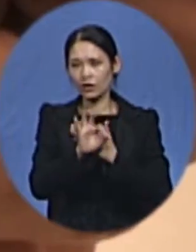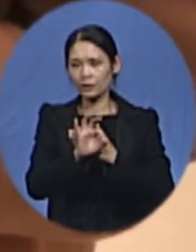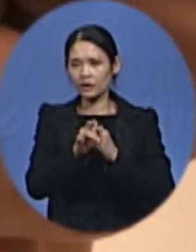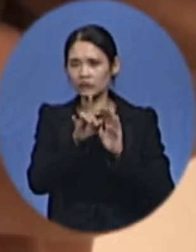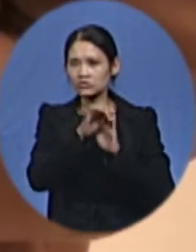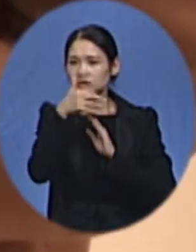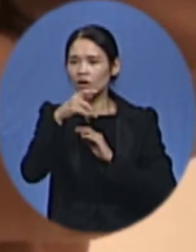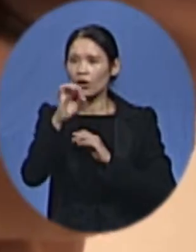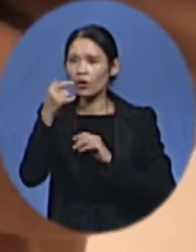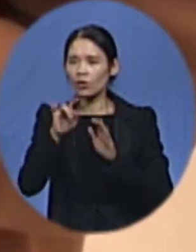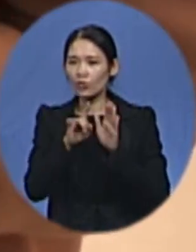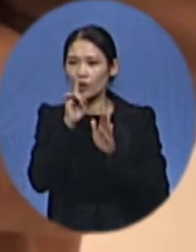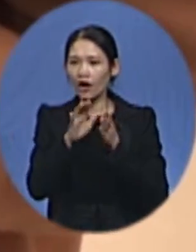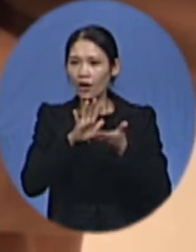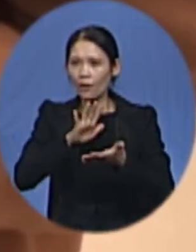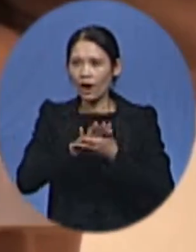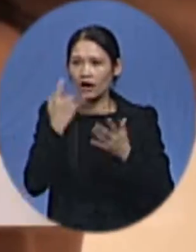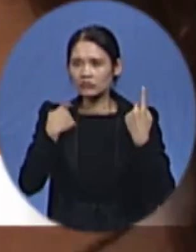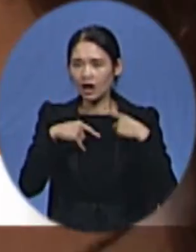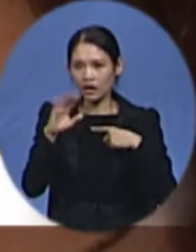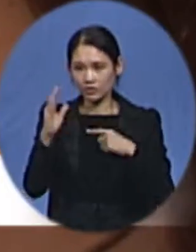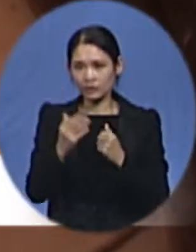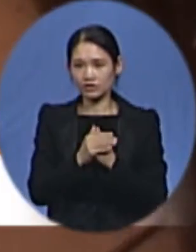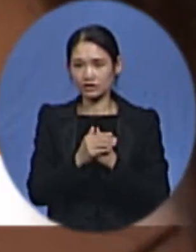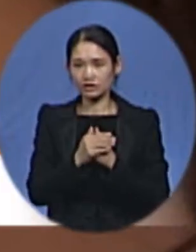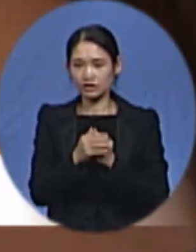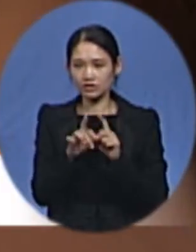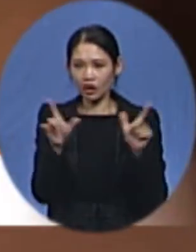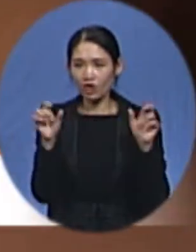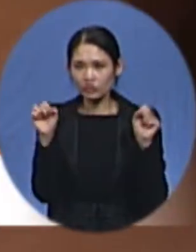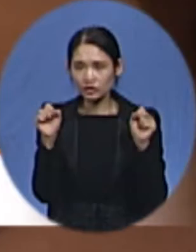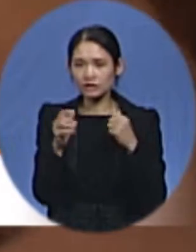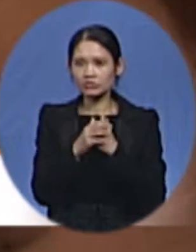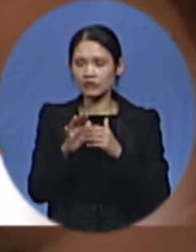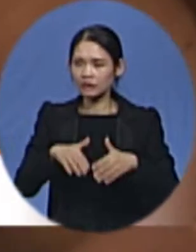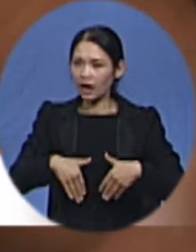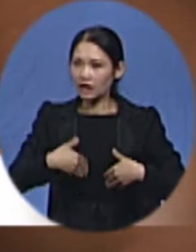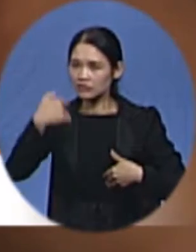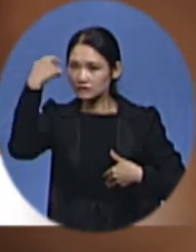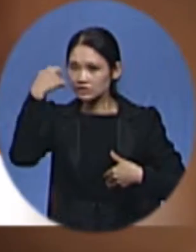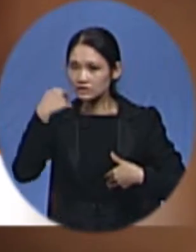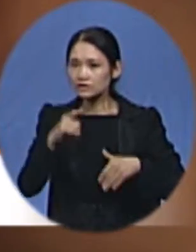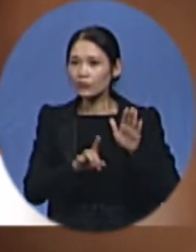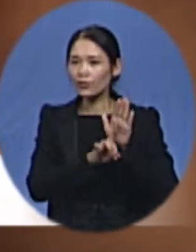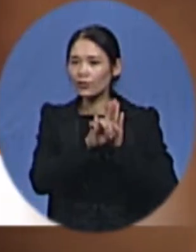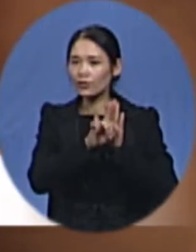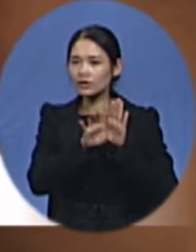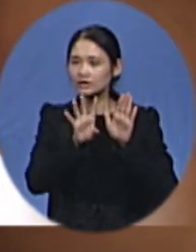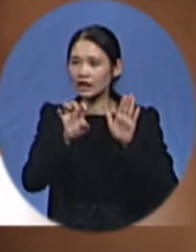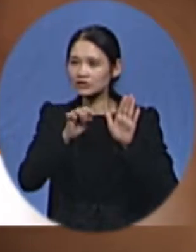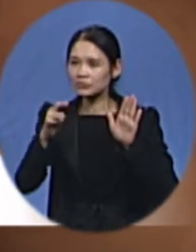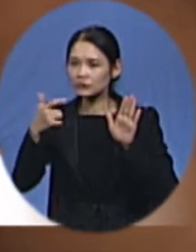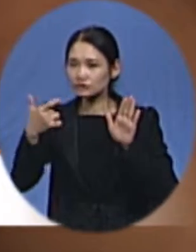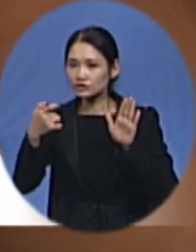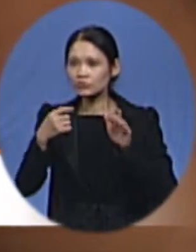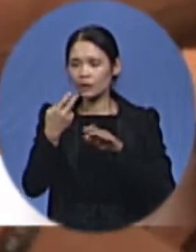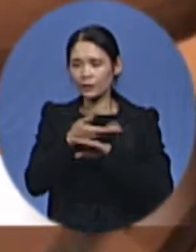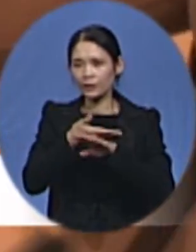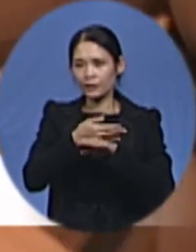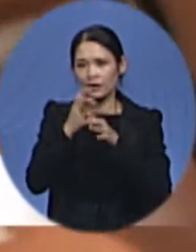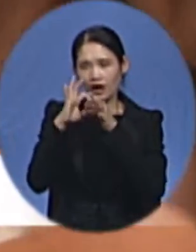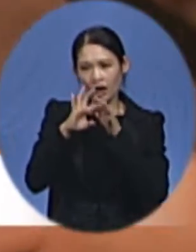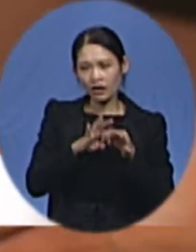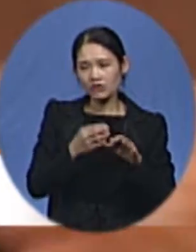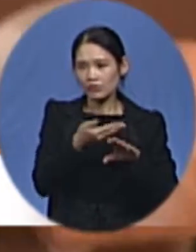수 있습니다. 저온화상은 겨울철 우리가 보통 따뜻하다고 느낄 정도의 온도인 4~60도의 피부를